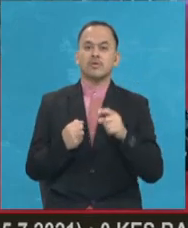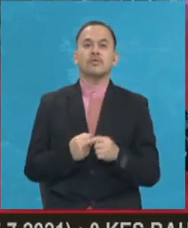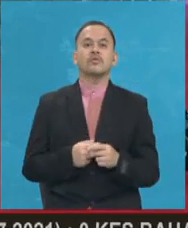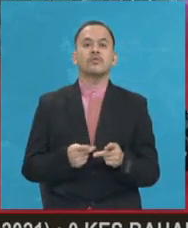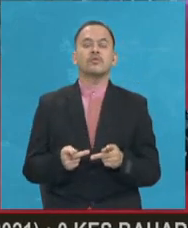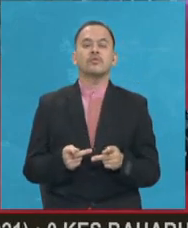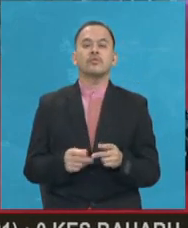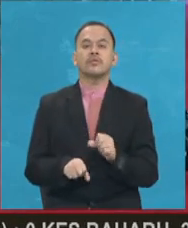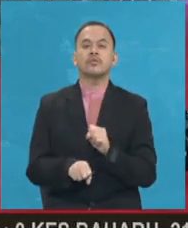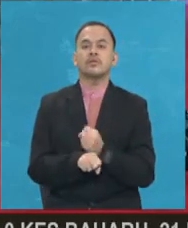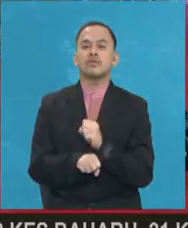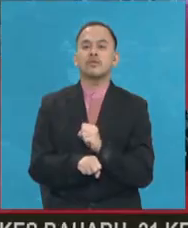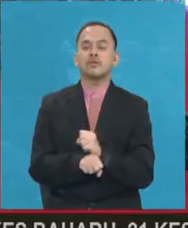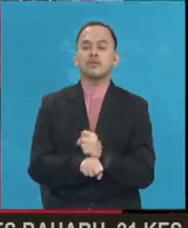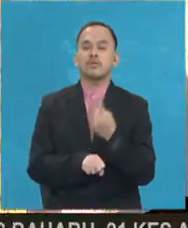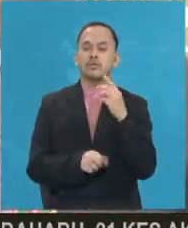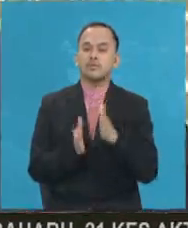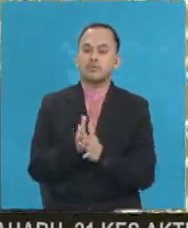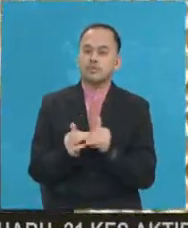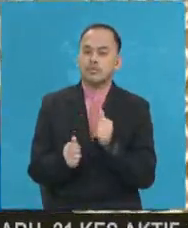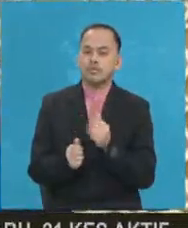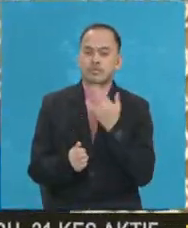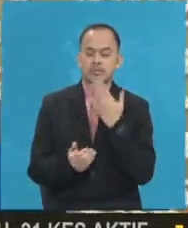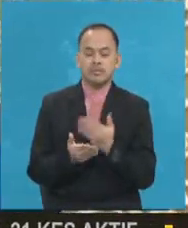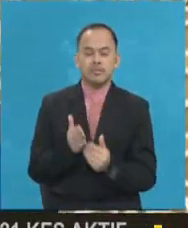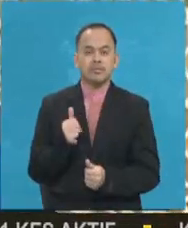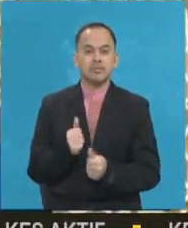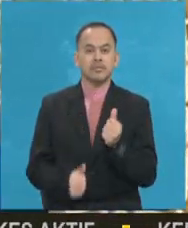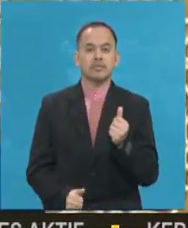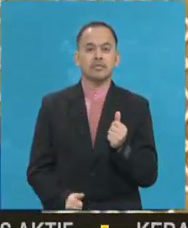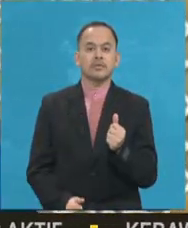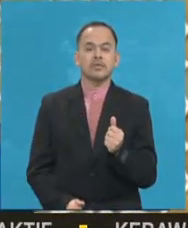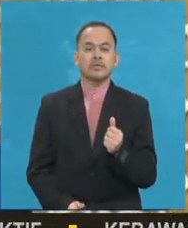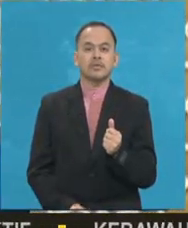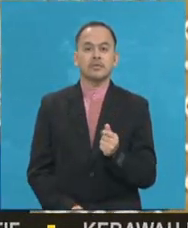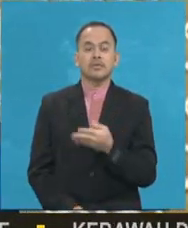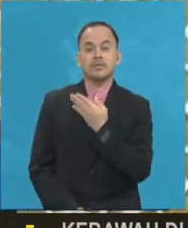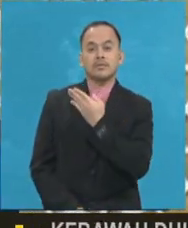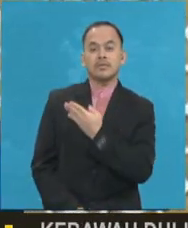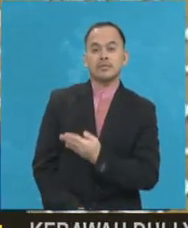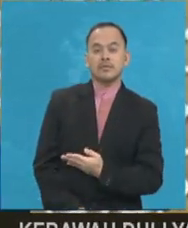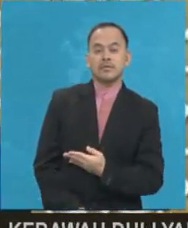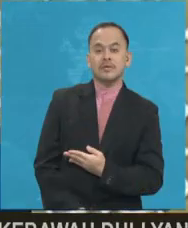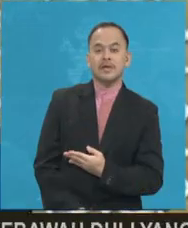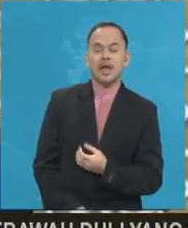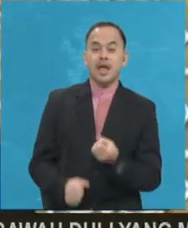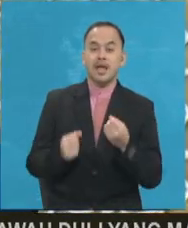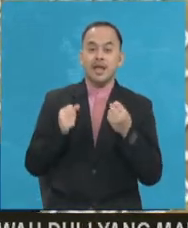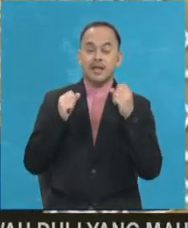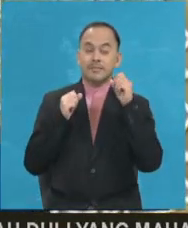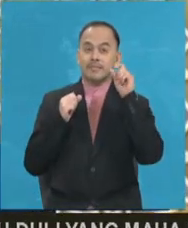untuk menjaga tugas dengan sebaik-baiknya Yes dan description headband anekdot spray